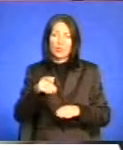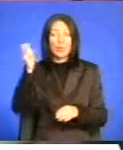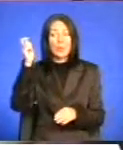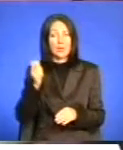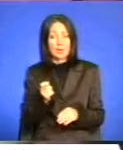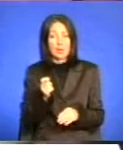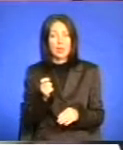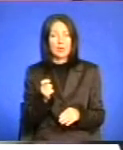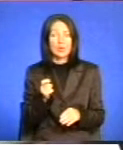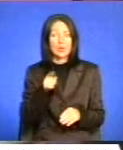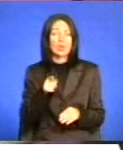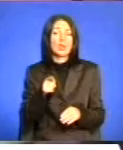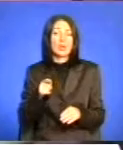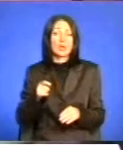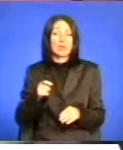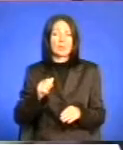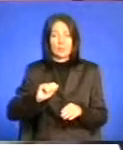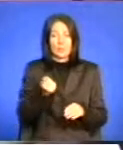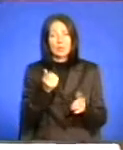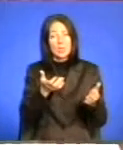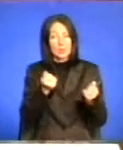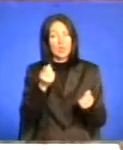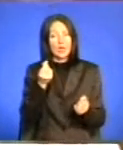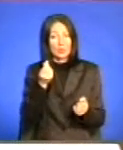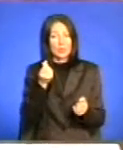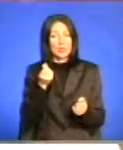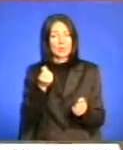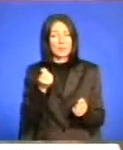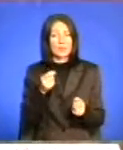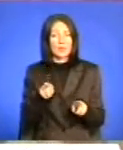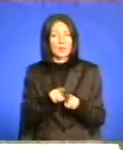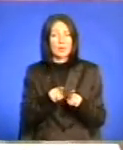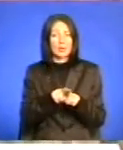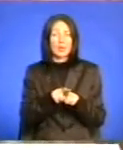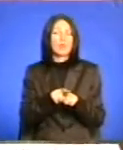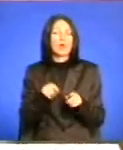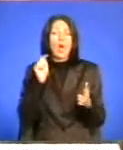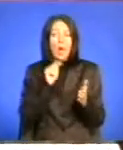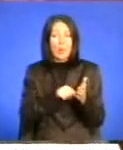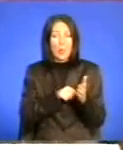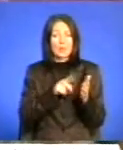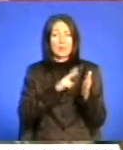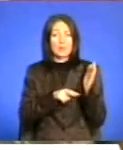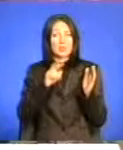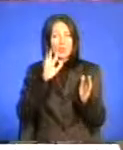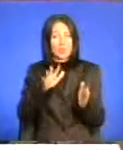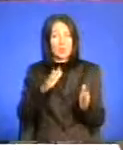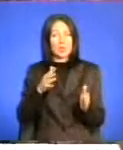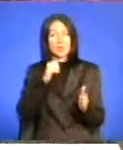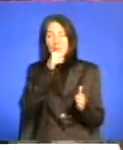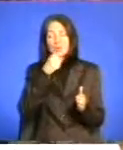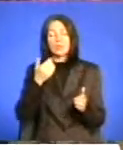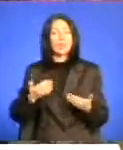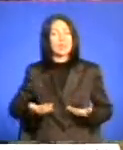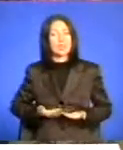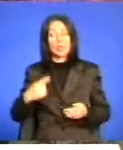приїжджають їхні спільники та забирають вказані гроші. В чергову пастку аферистів потрапив і 75-річний мешканець обласного